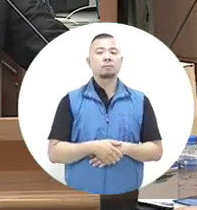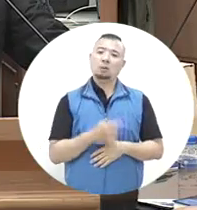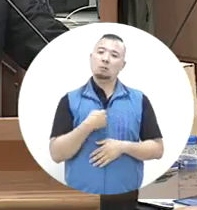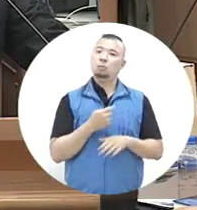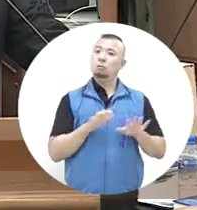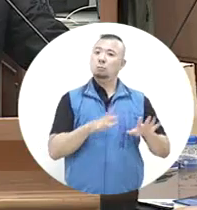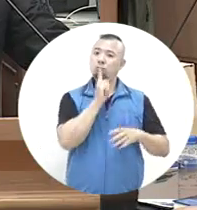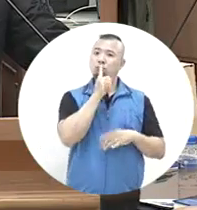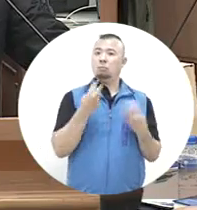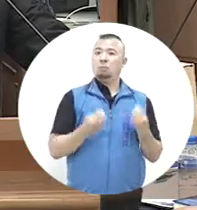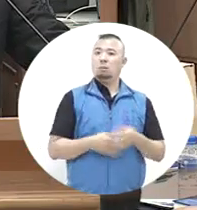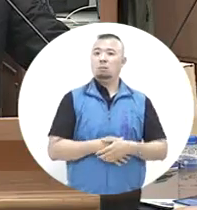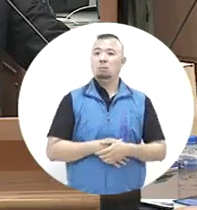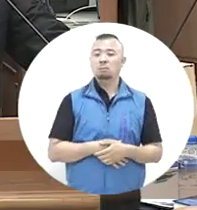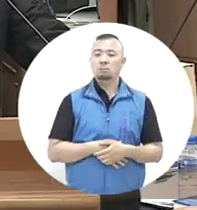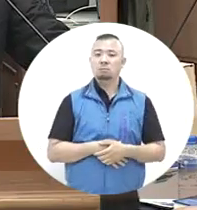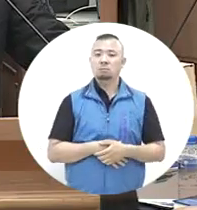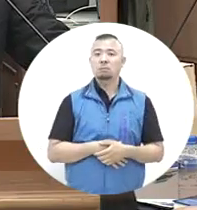样说啊。